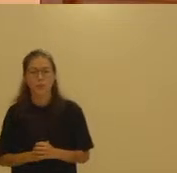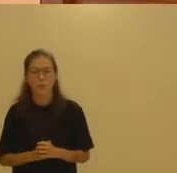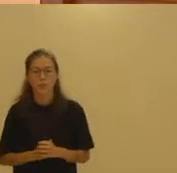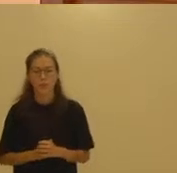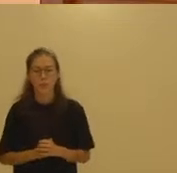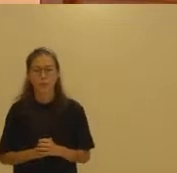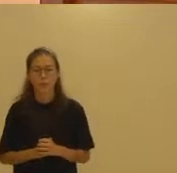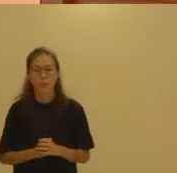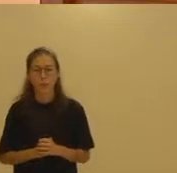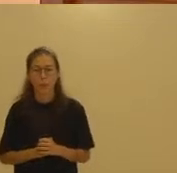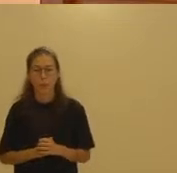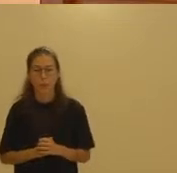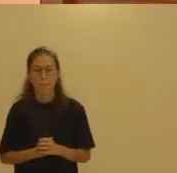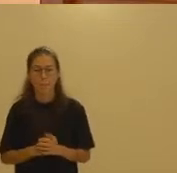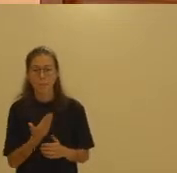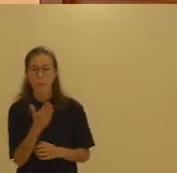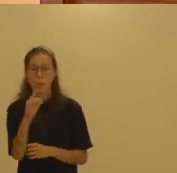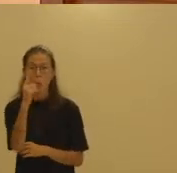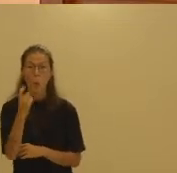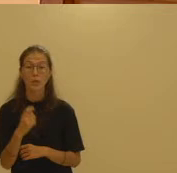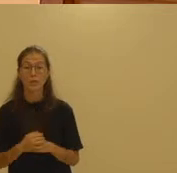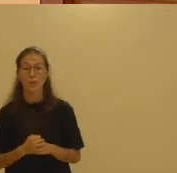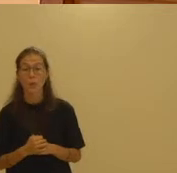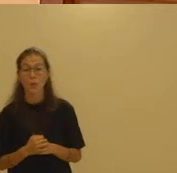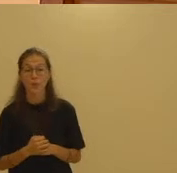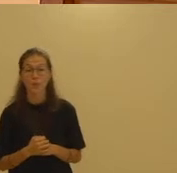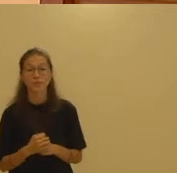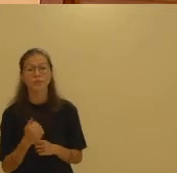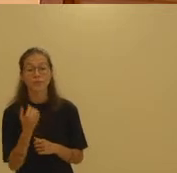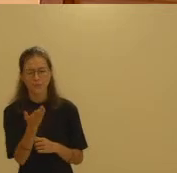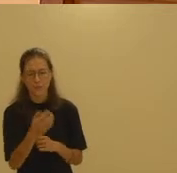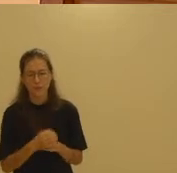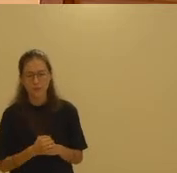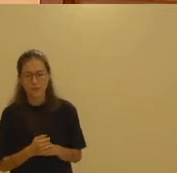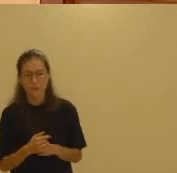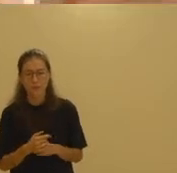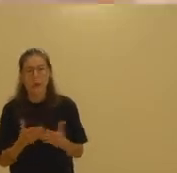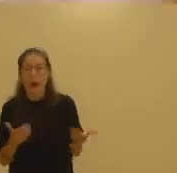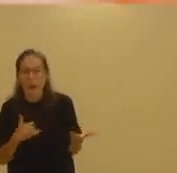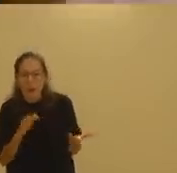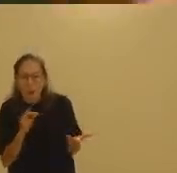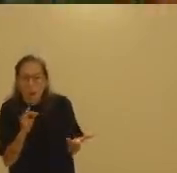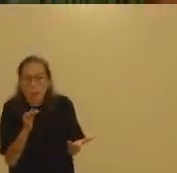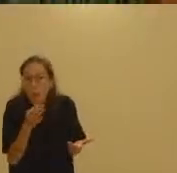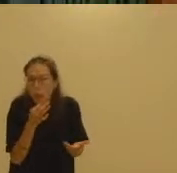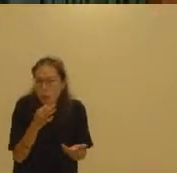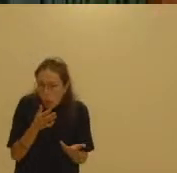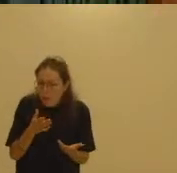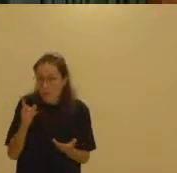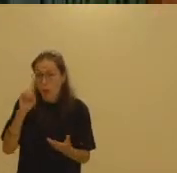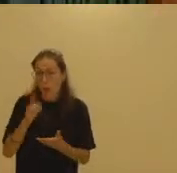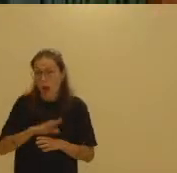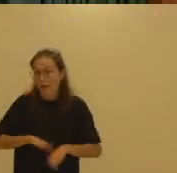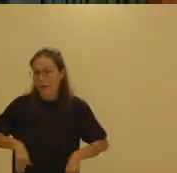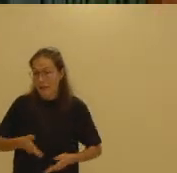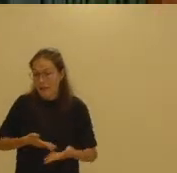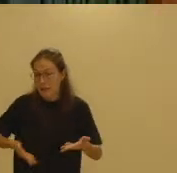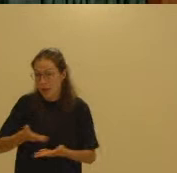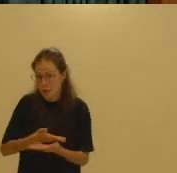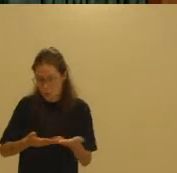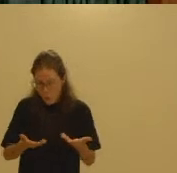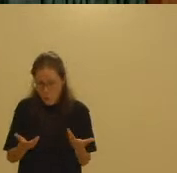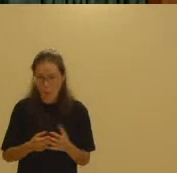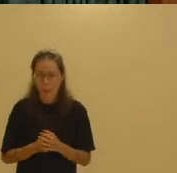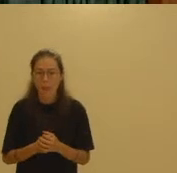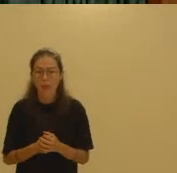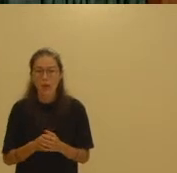Ok. Y a-t-il d'autres questions? Alors, c'est juste, je profite comme sa dernière délibération, monsieur le maire, si vous permettez. Oui. La délibération